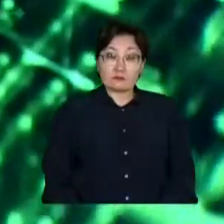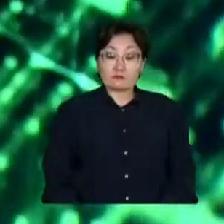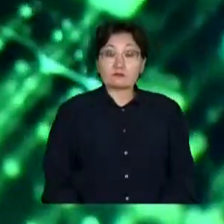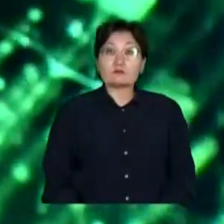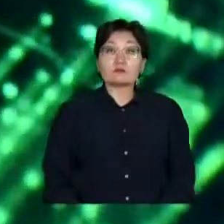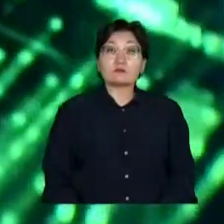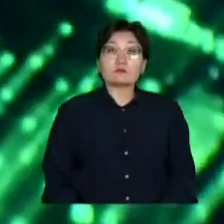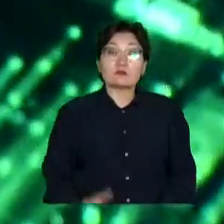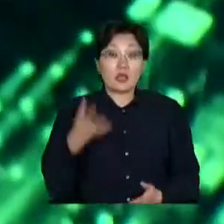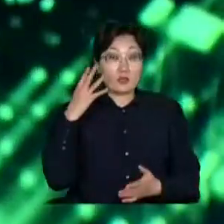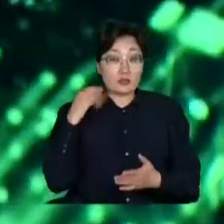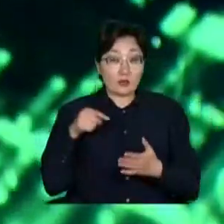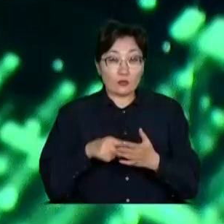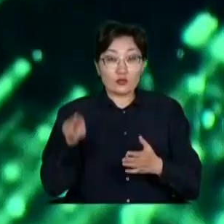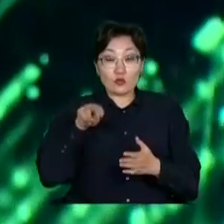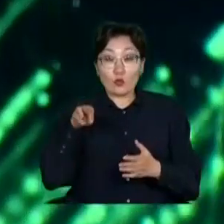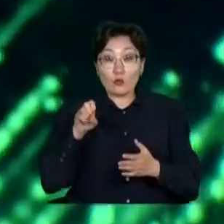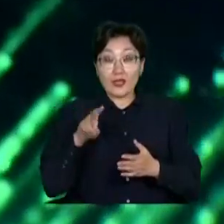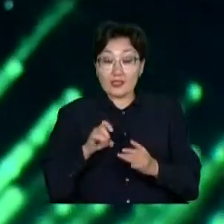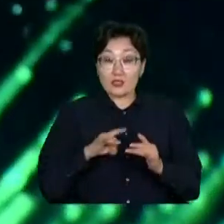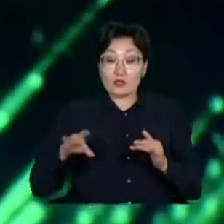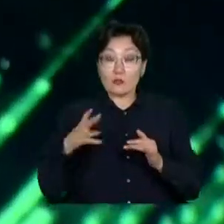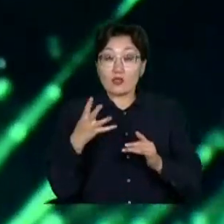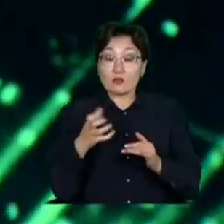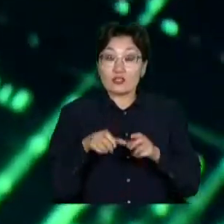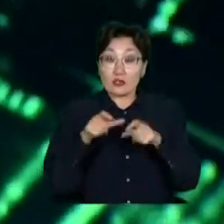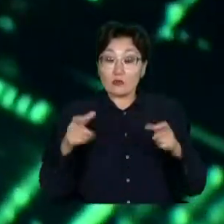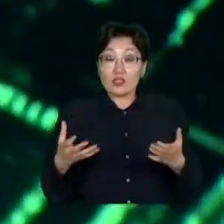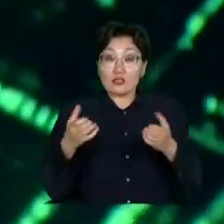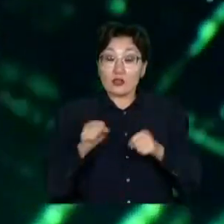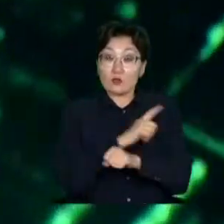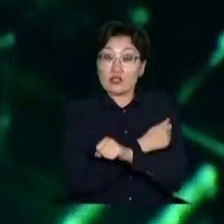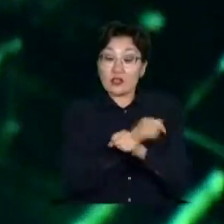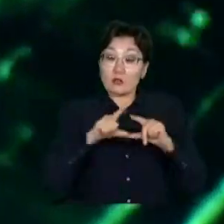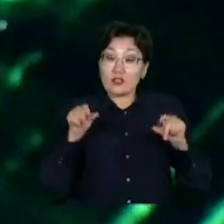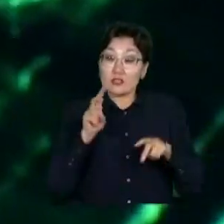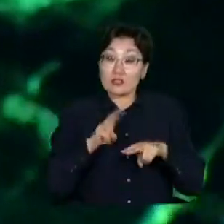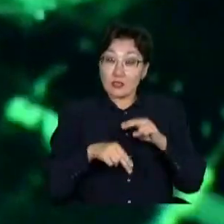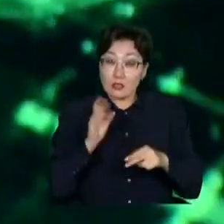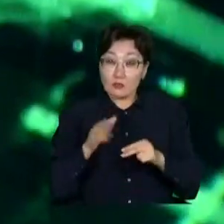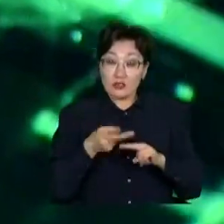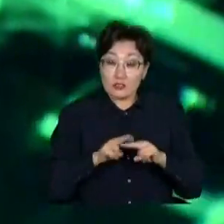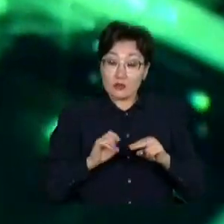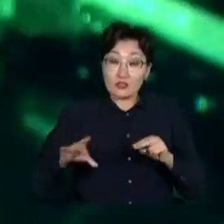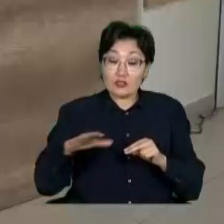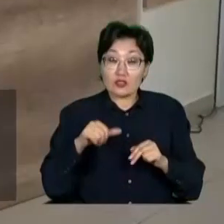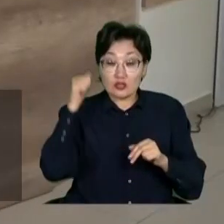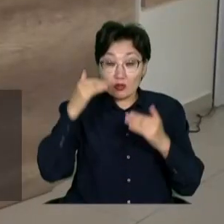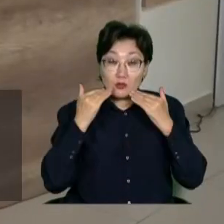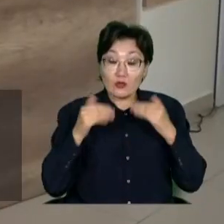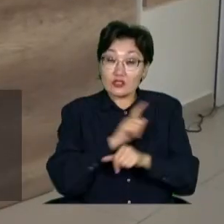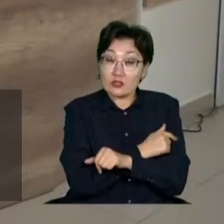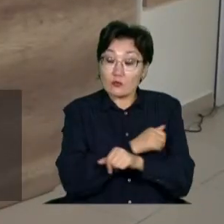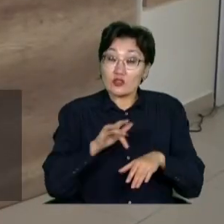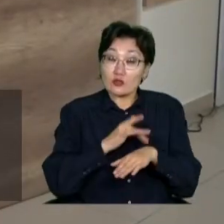Жалғастырамыз. Алматының Думан шағын ауданында 500 адам қабылдайтын емхана салынады. Аталған аймақта жыл соңына дейін